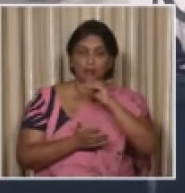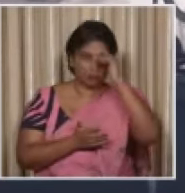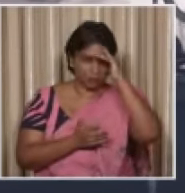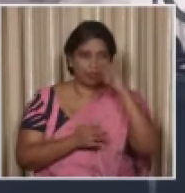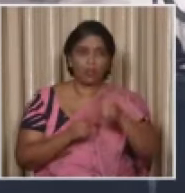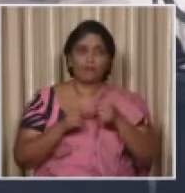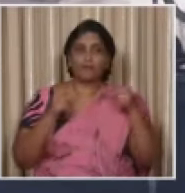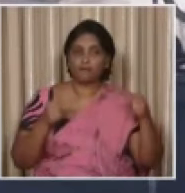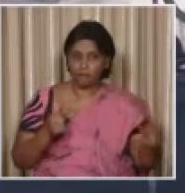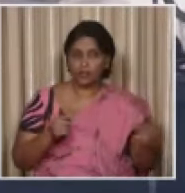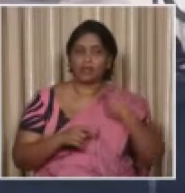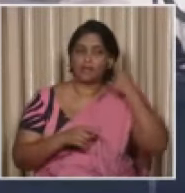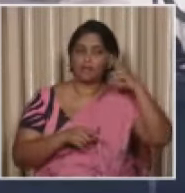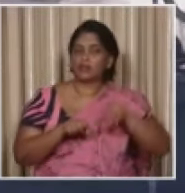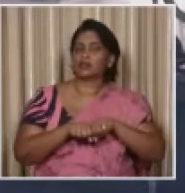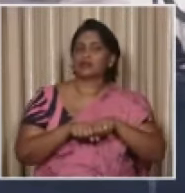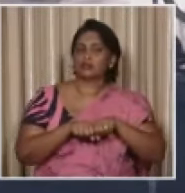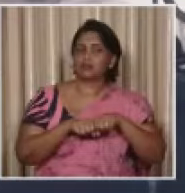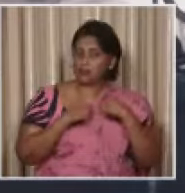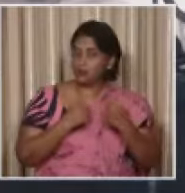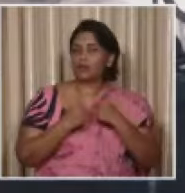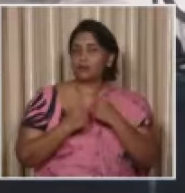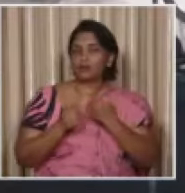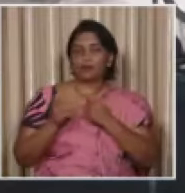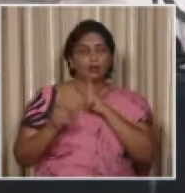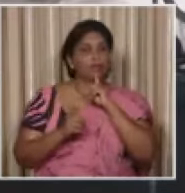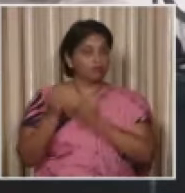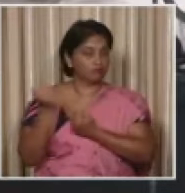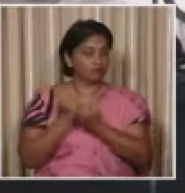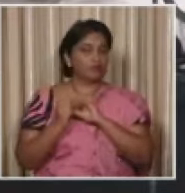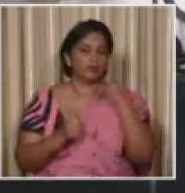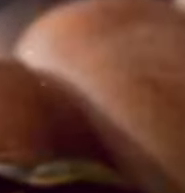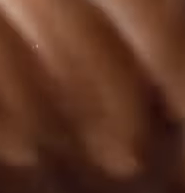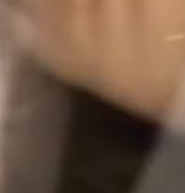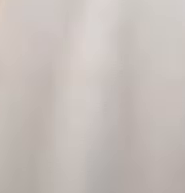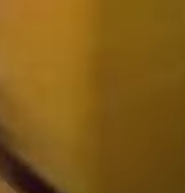කතානායකතුමාට එරෙහිව විශ්වාස භංගයට සහාය ඵල කළ යුතුයි කියන එක සීපත් කරමින් මම නිඳ වෙනවා